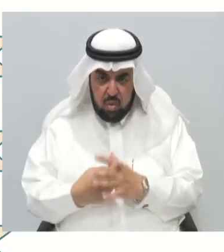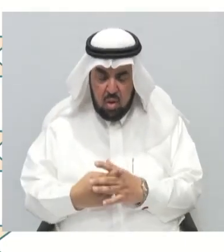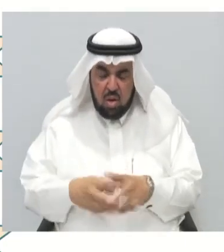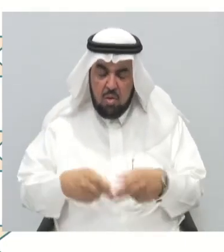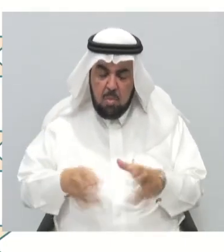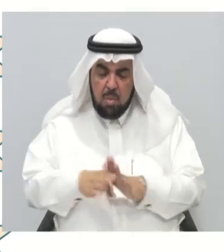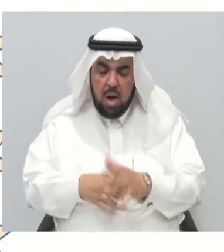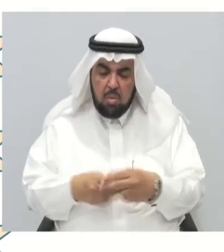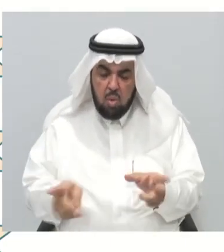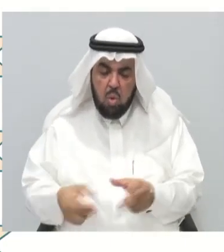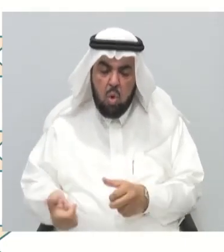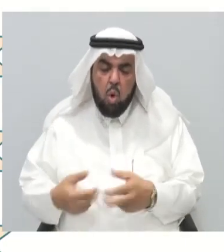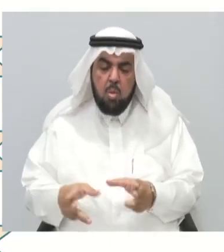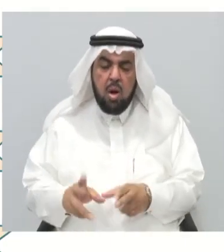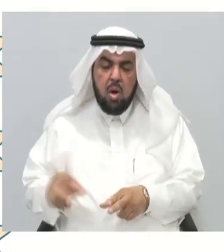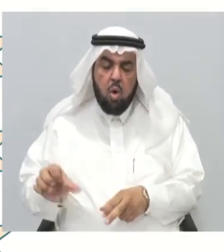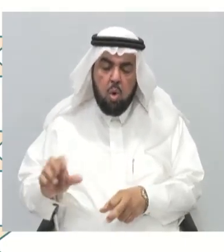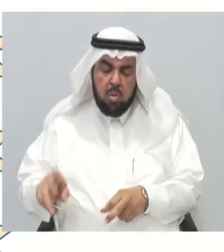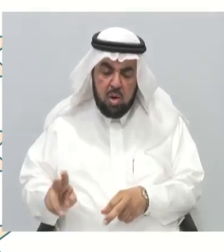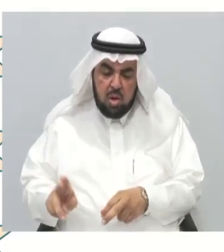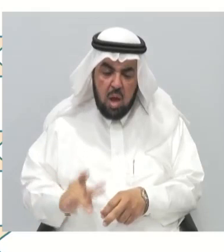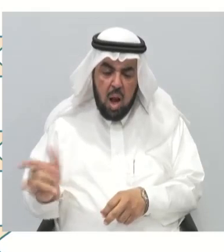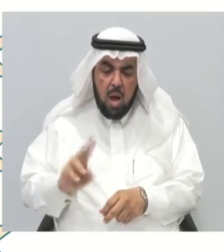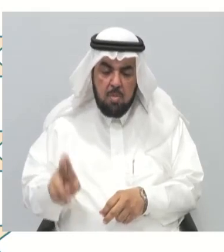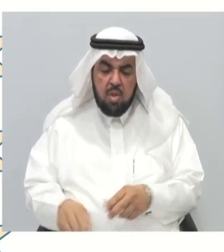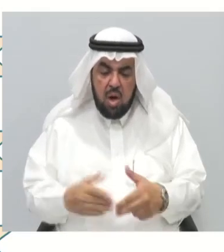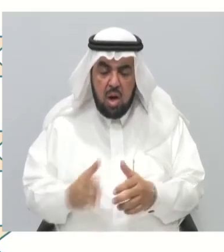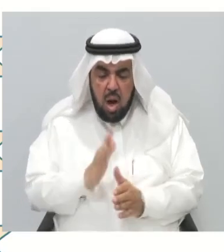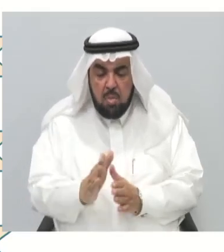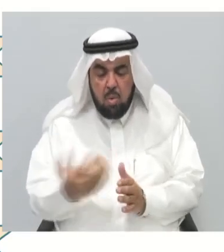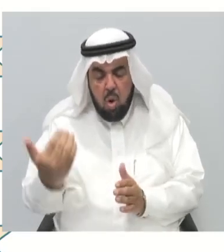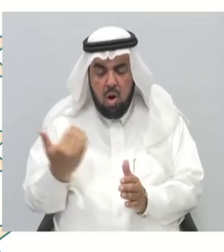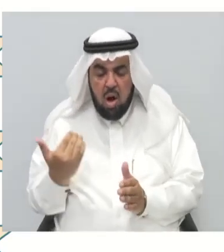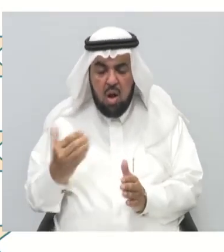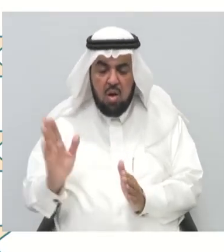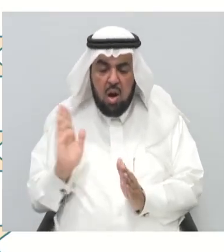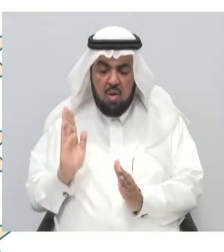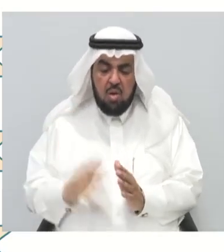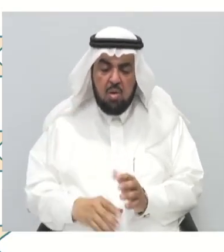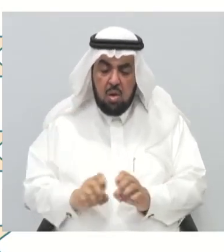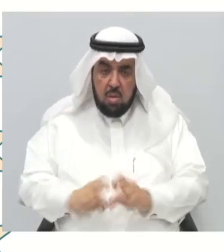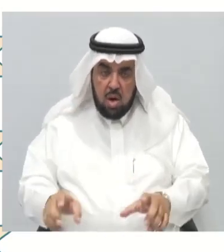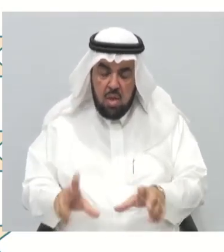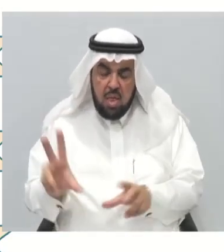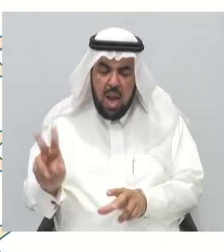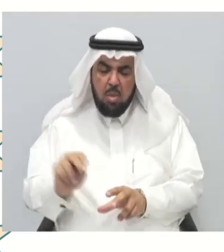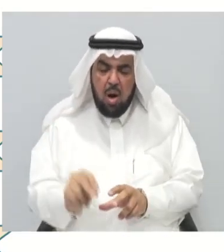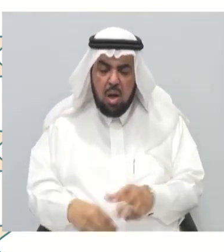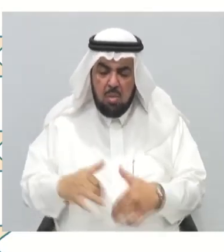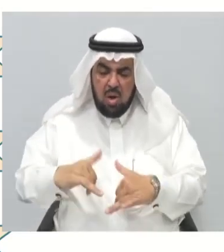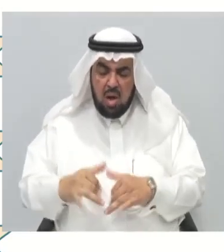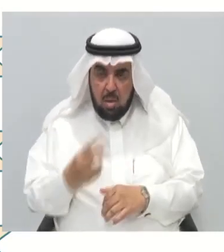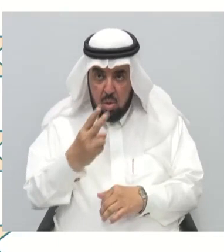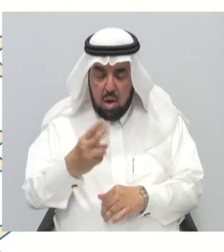في الاوبن روبرتا لاب وسنقوم بالتحرك للامام ثم للخلف ثم نقوم بعرض المحاكاه من خلال